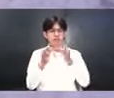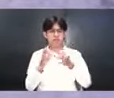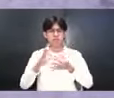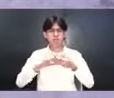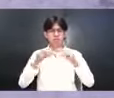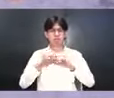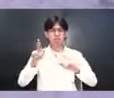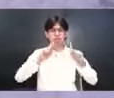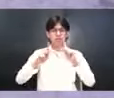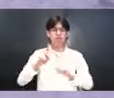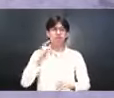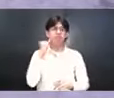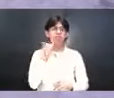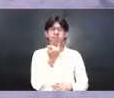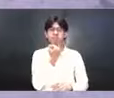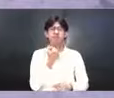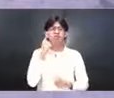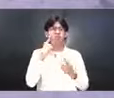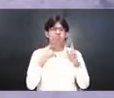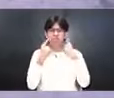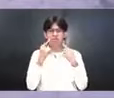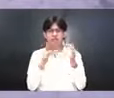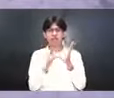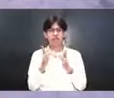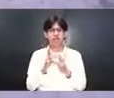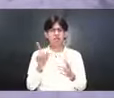umiiyak silang lahat. Si Jesus,